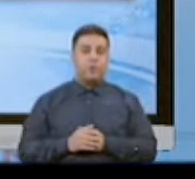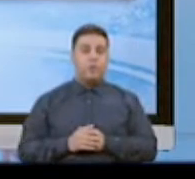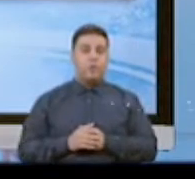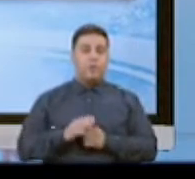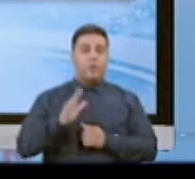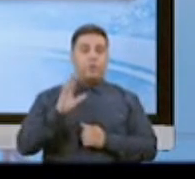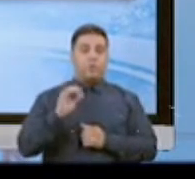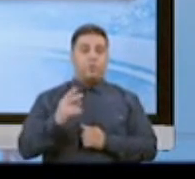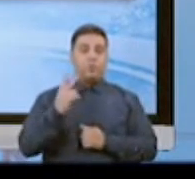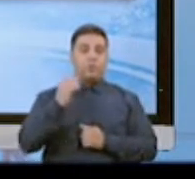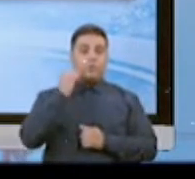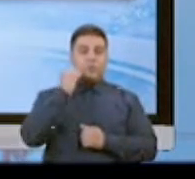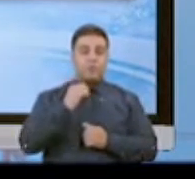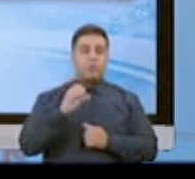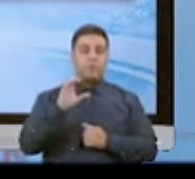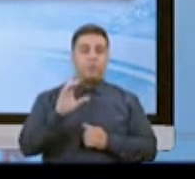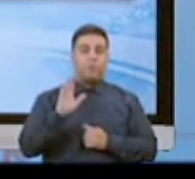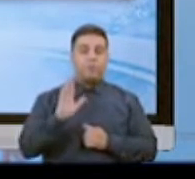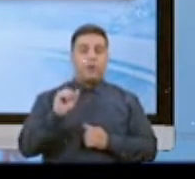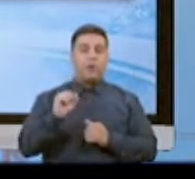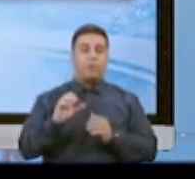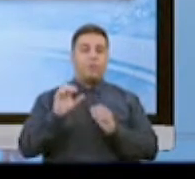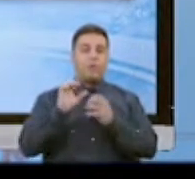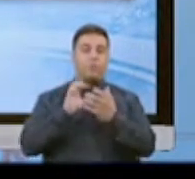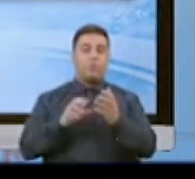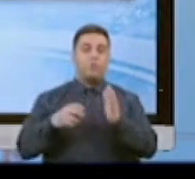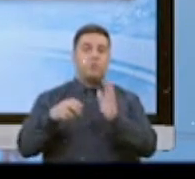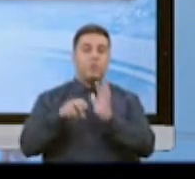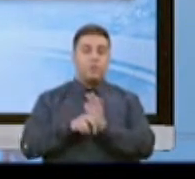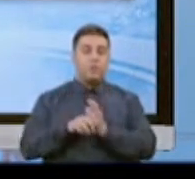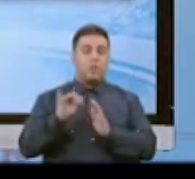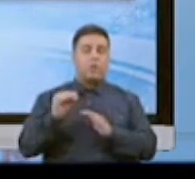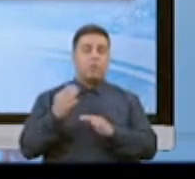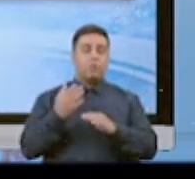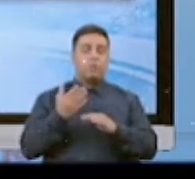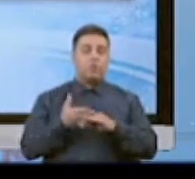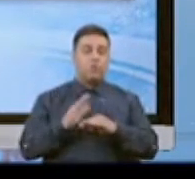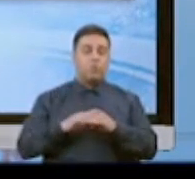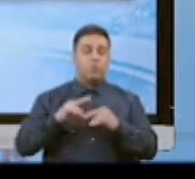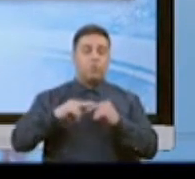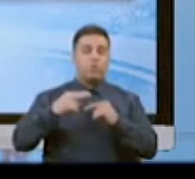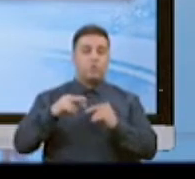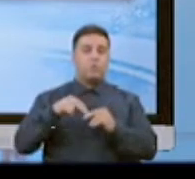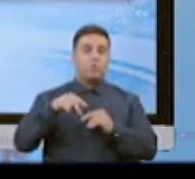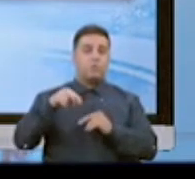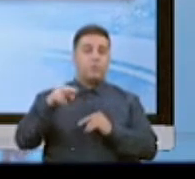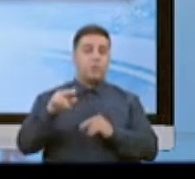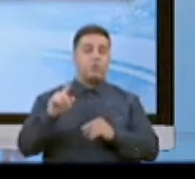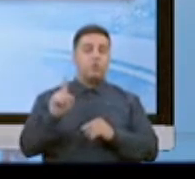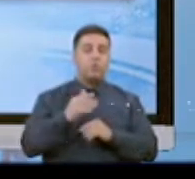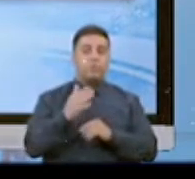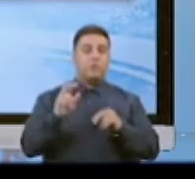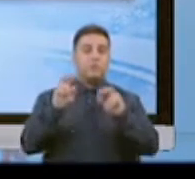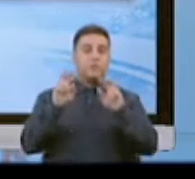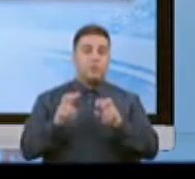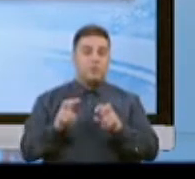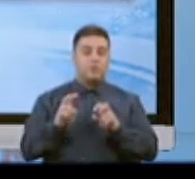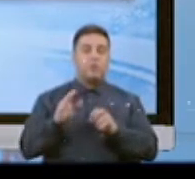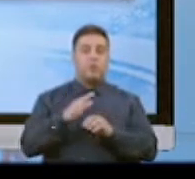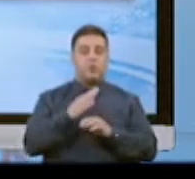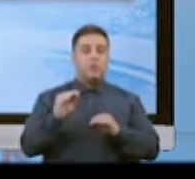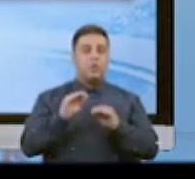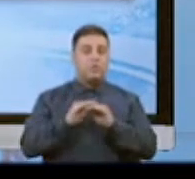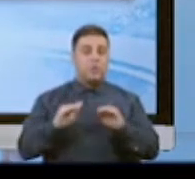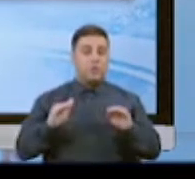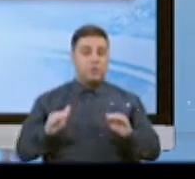Вот две старушки в автобус садятся, им тяжело по ступенькам взбираться. Что ж вы сидите в сторонке,